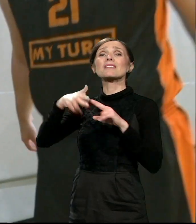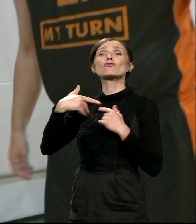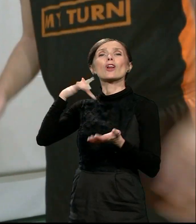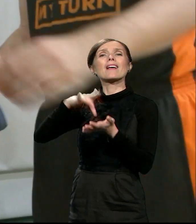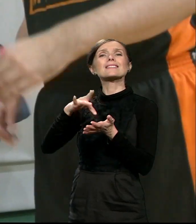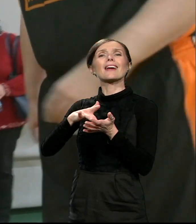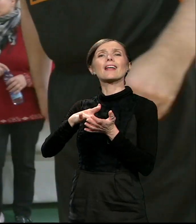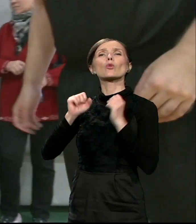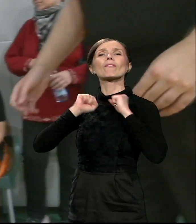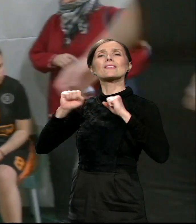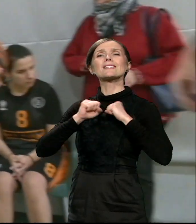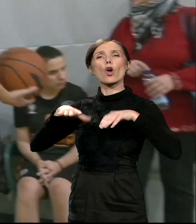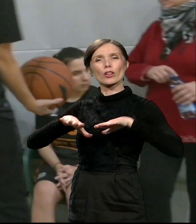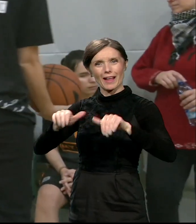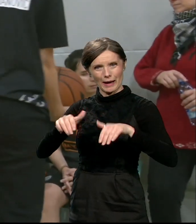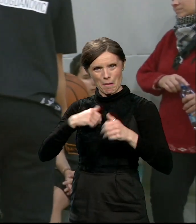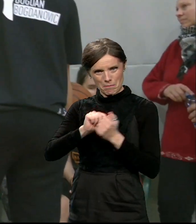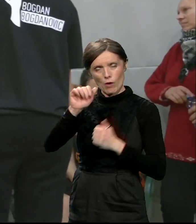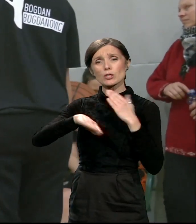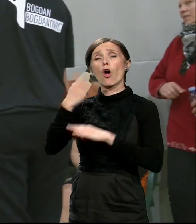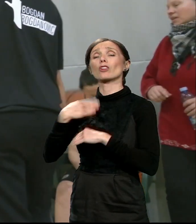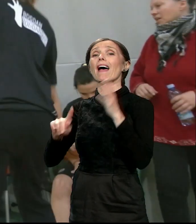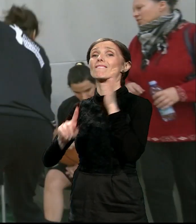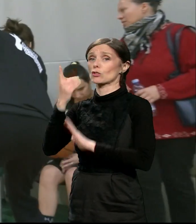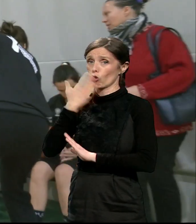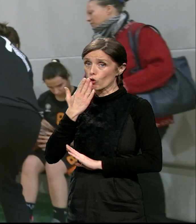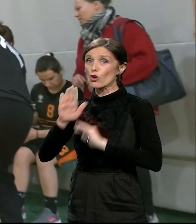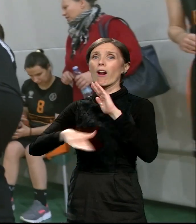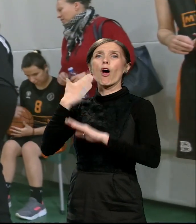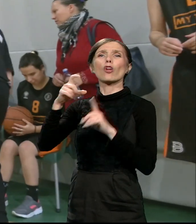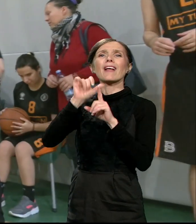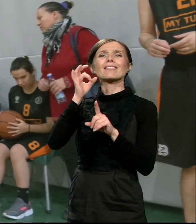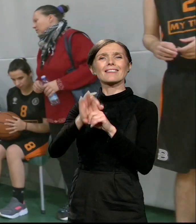fizioterapeutsku, onda i visoku, i kroz DIF, naravno.